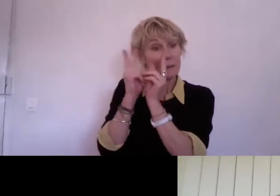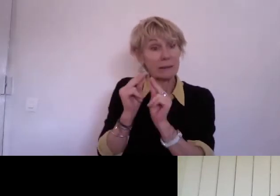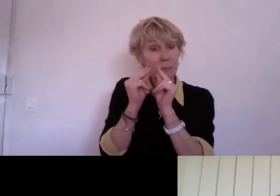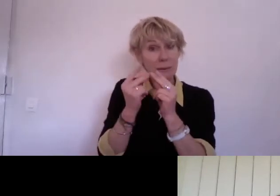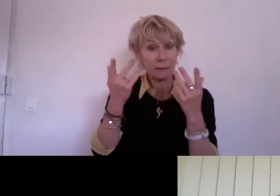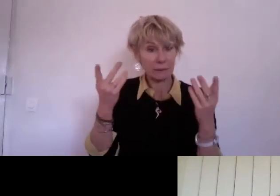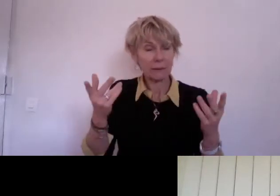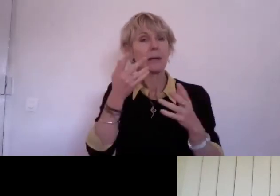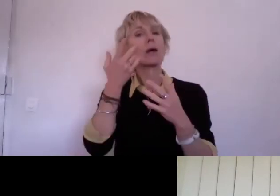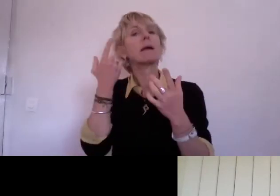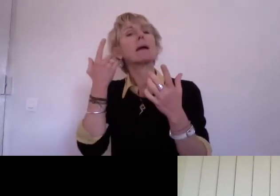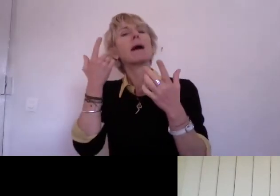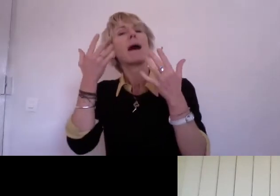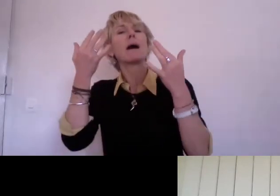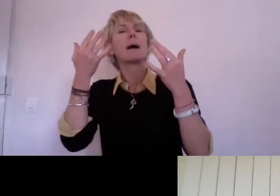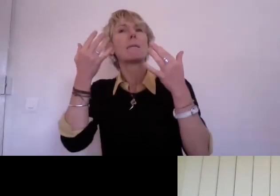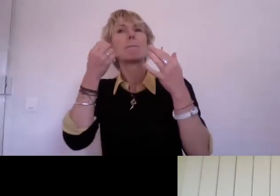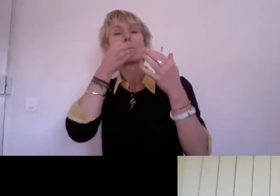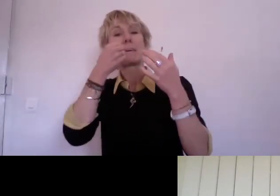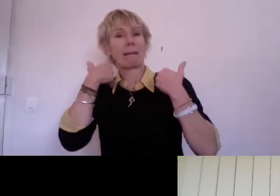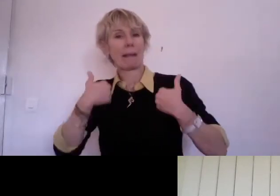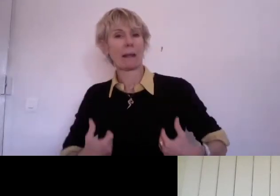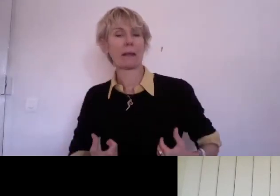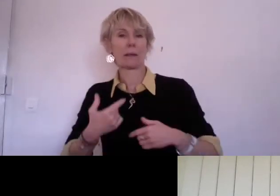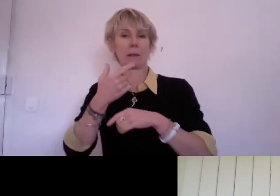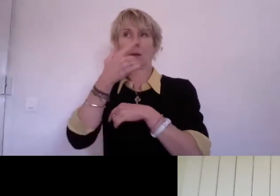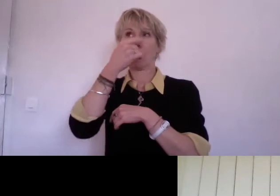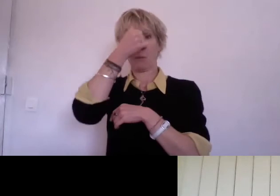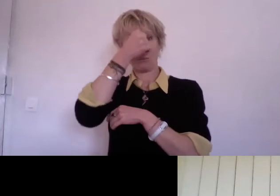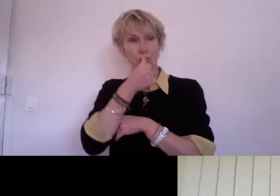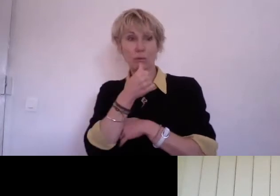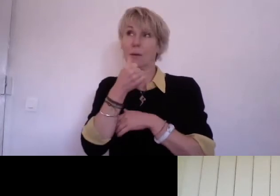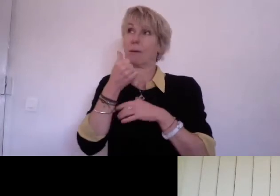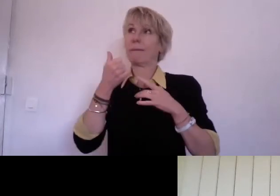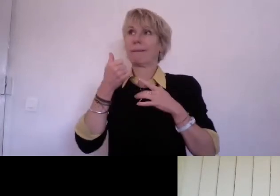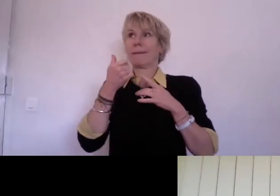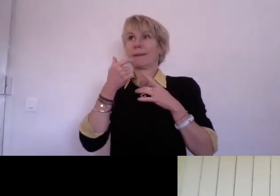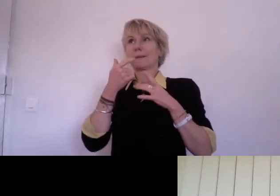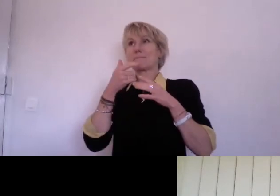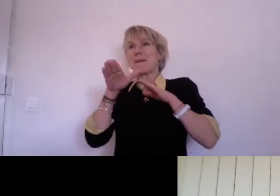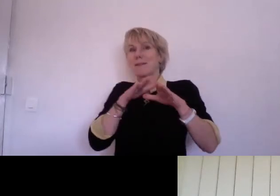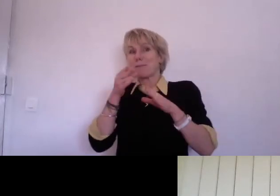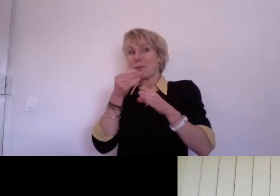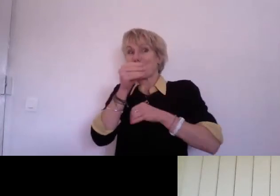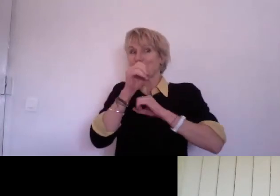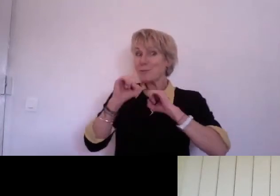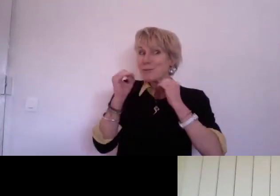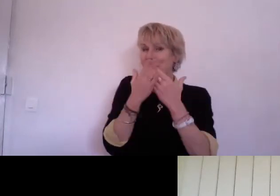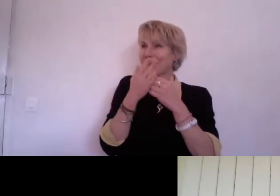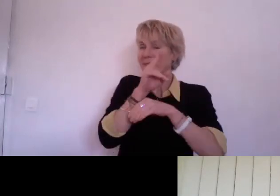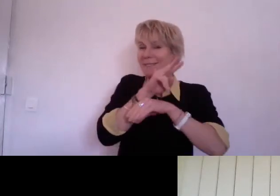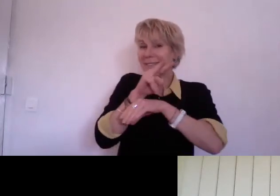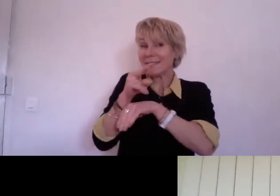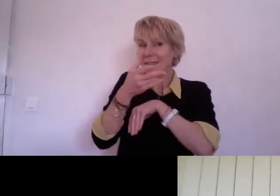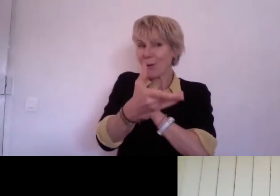aussi une manière de surprendre le visiteur, mais aussi une manière de laisser un